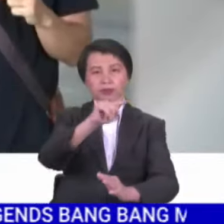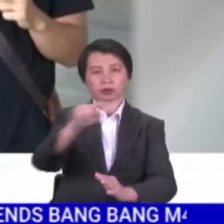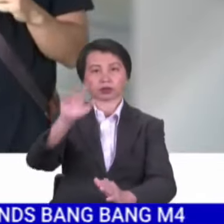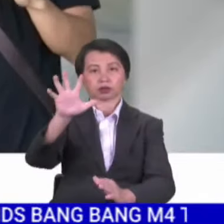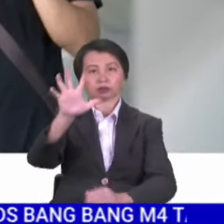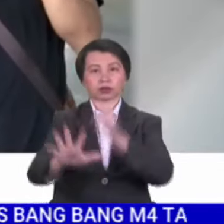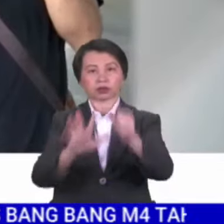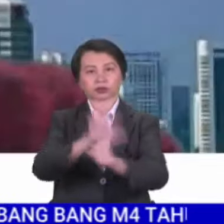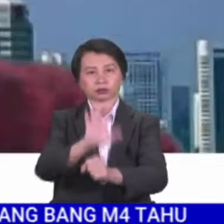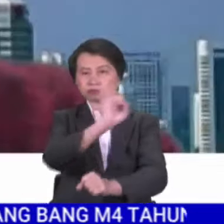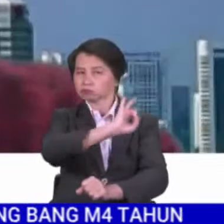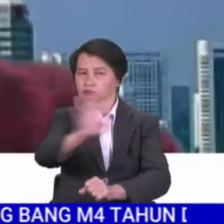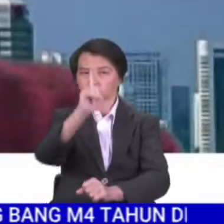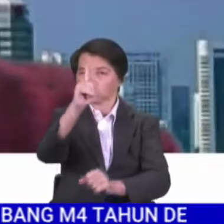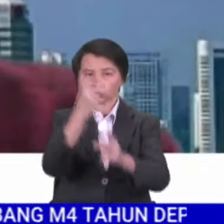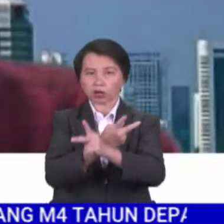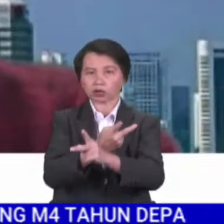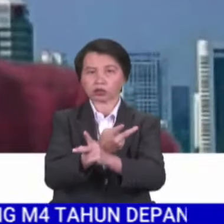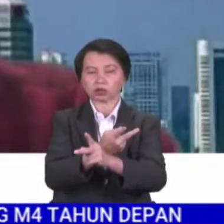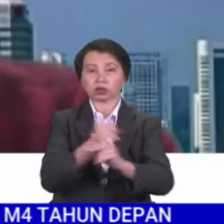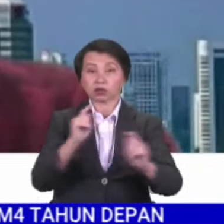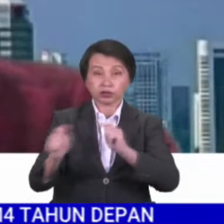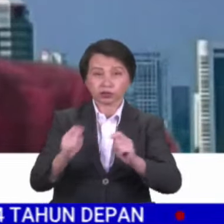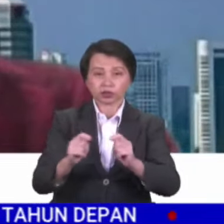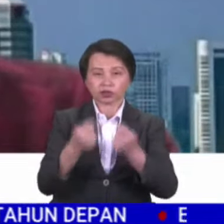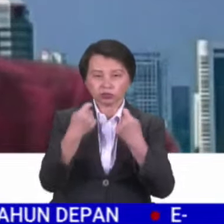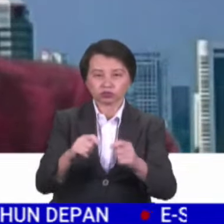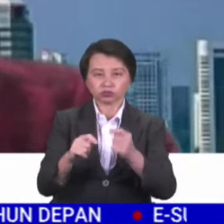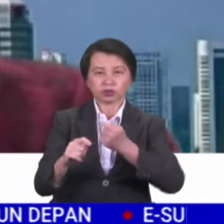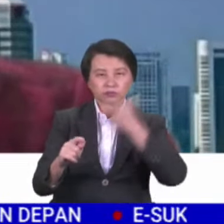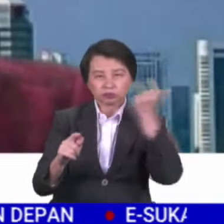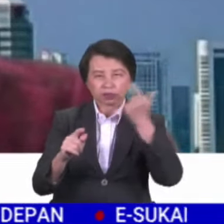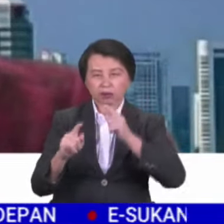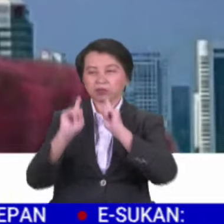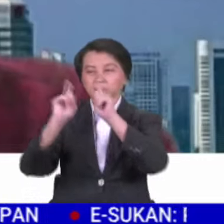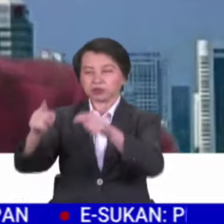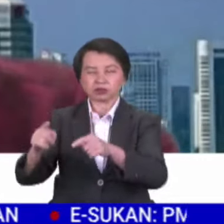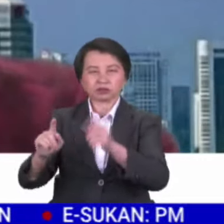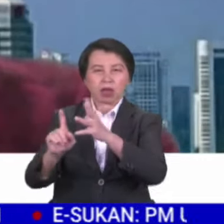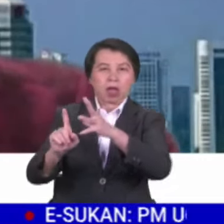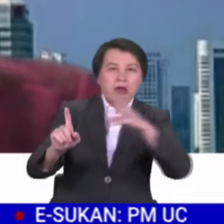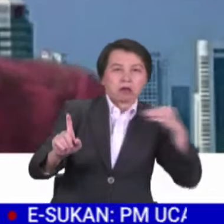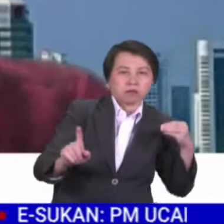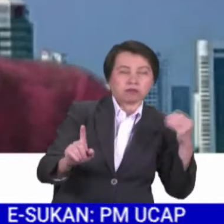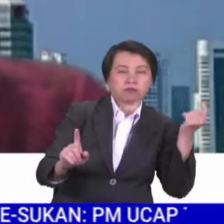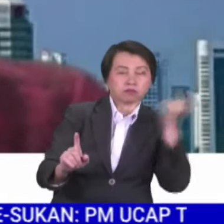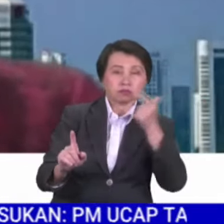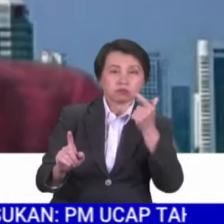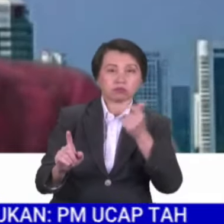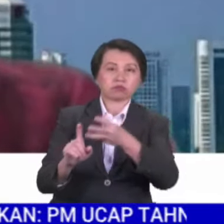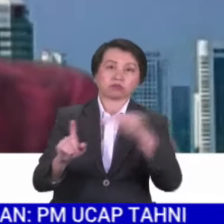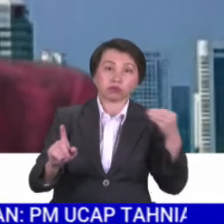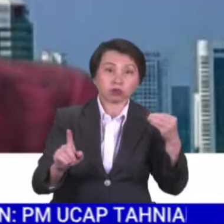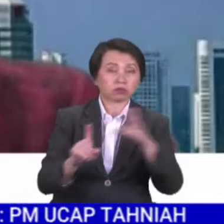5 tahun sekali. Tindakan percubaan untuk memboikot itu merugikan diri sendiri